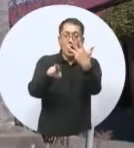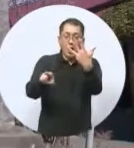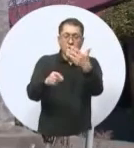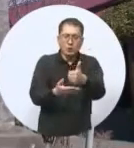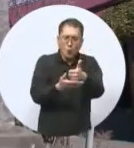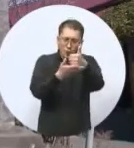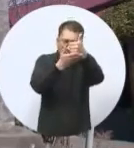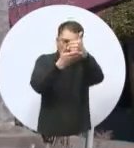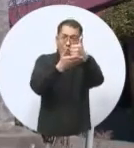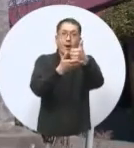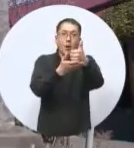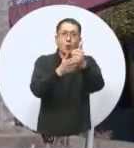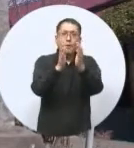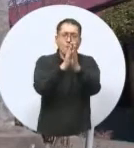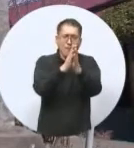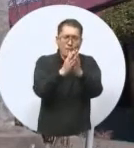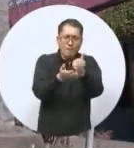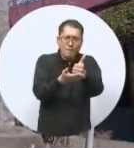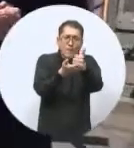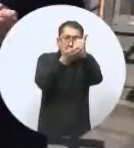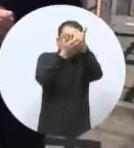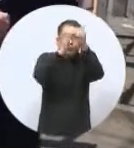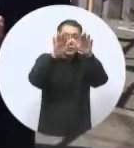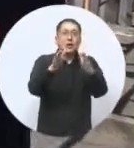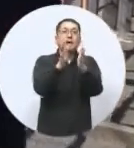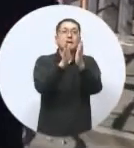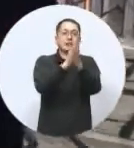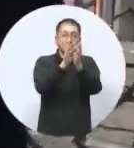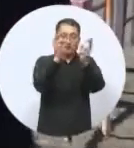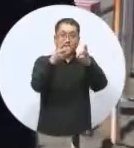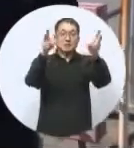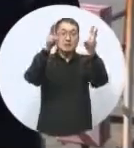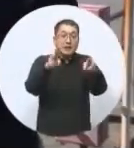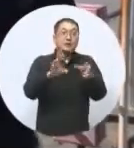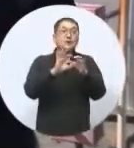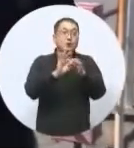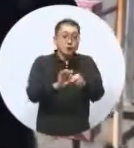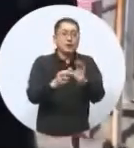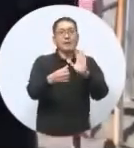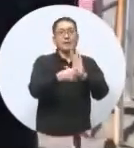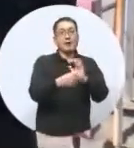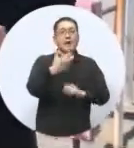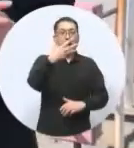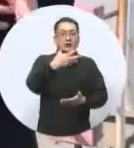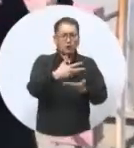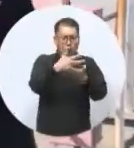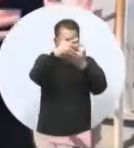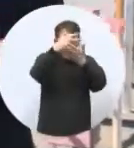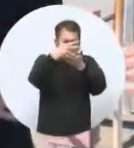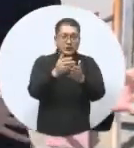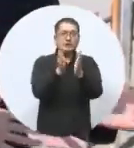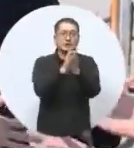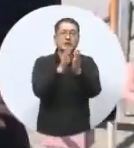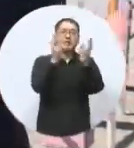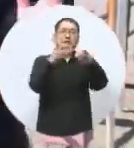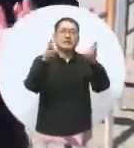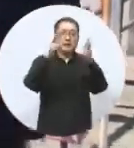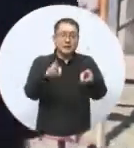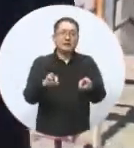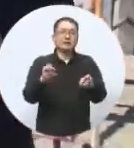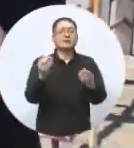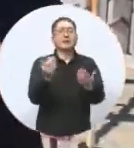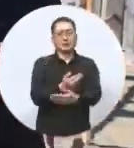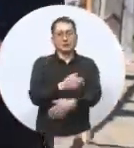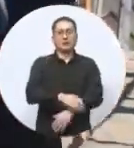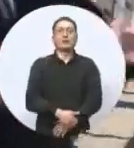たちをまと、あの祀った神社ということで八王子神社ということですね。 由来